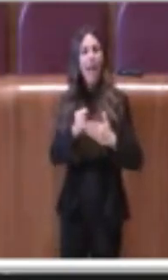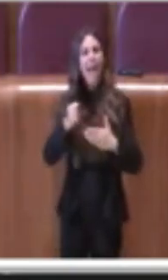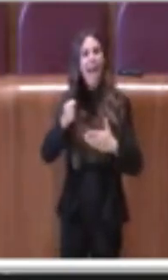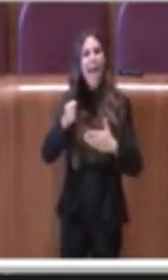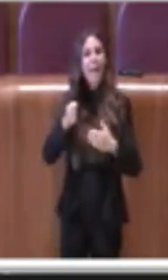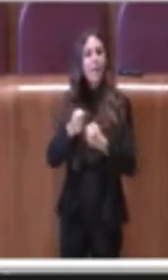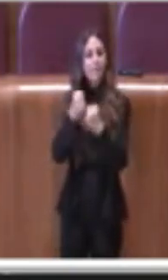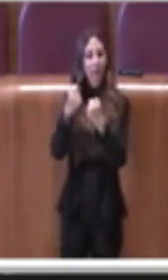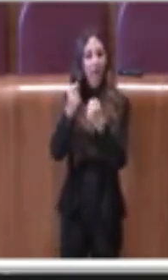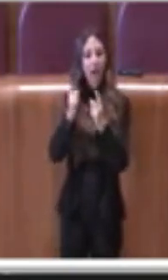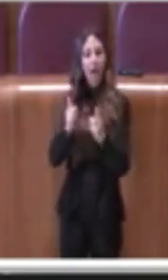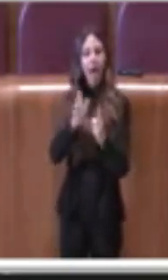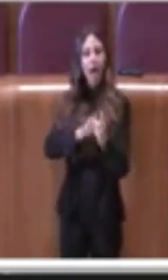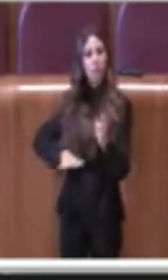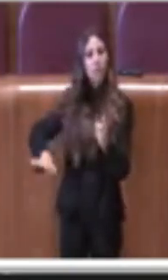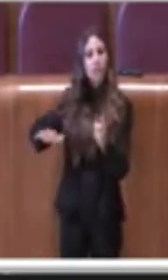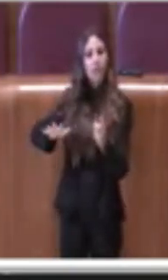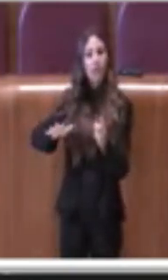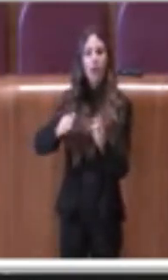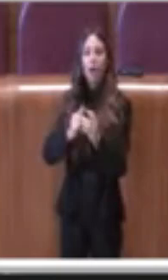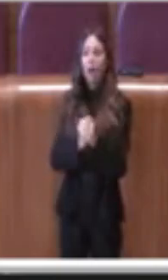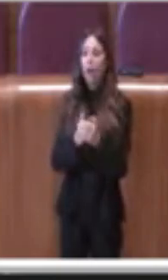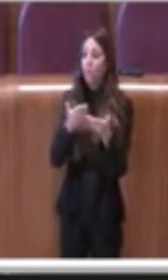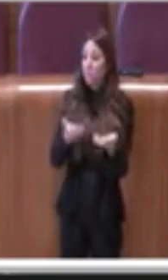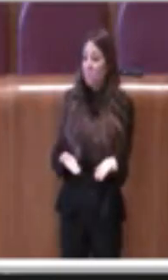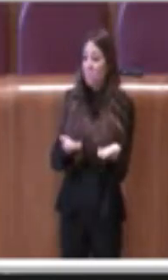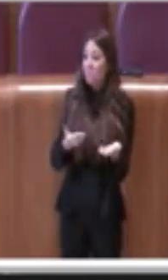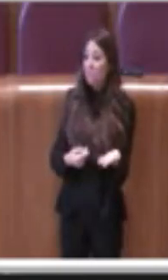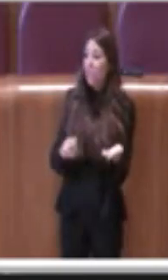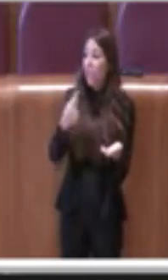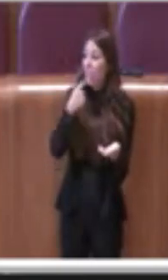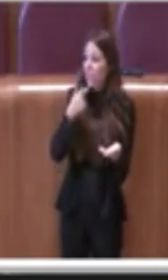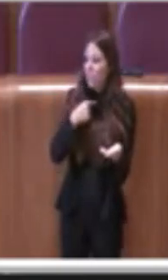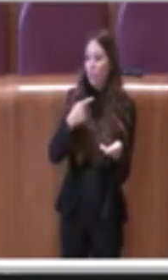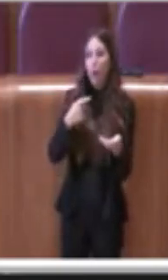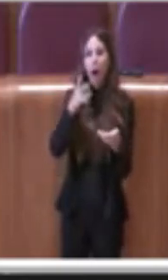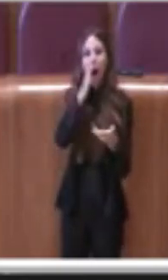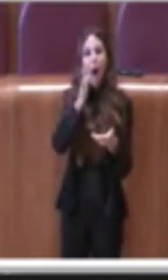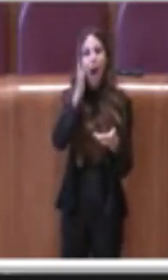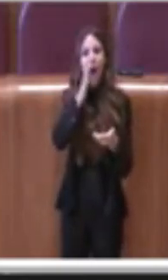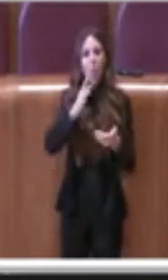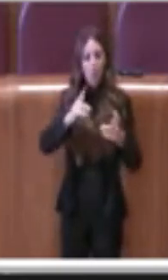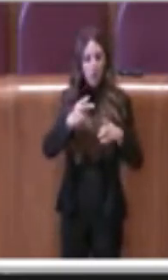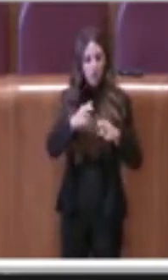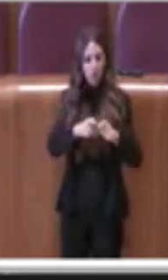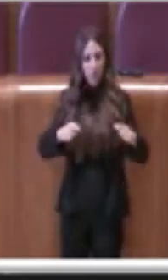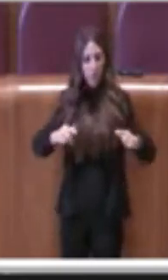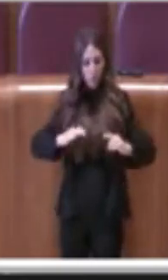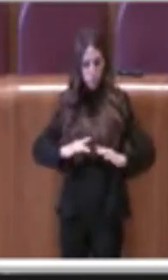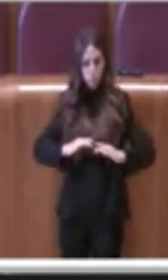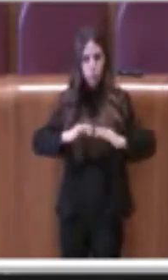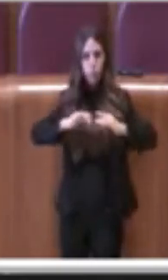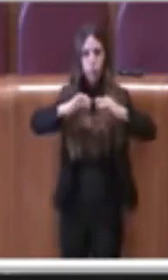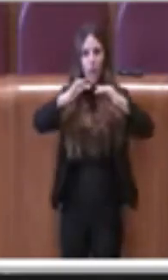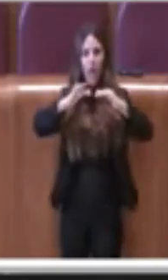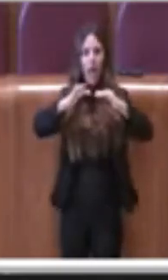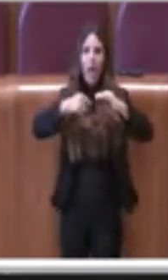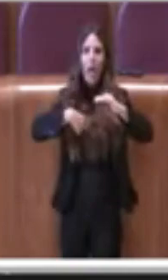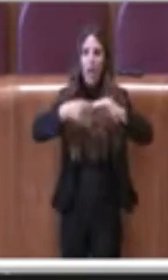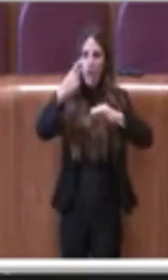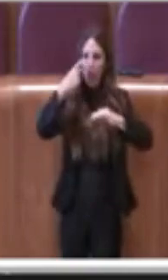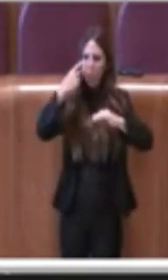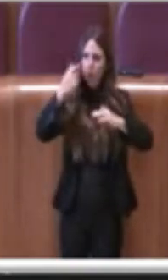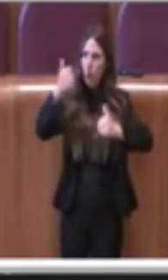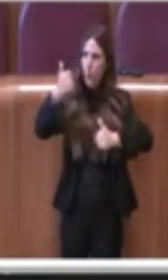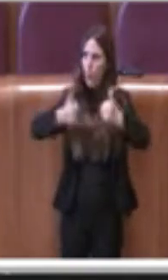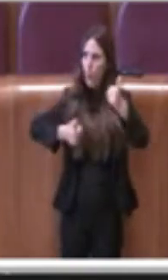via discorrendo. Oggi si è fatto cenno appunto agli allagamenti, stiamo vedendo che anche gli altri comuni